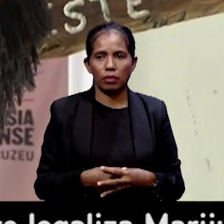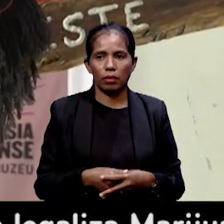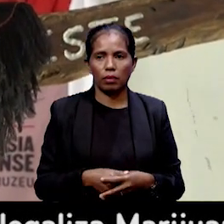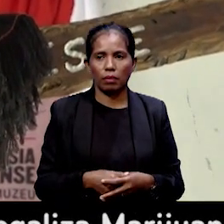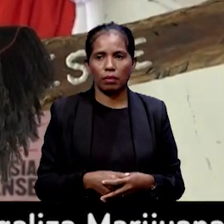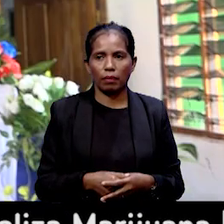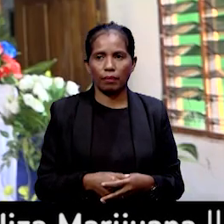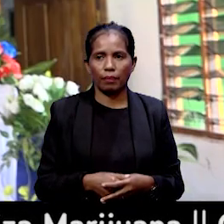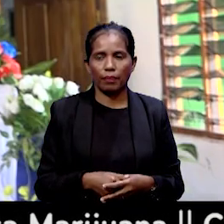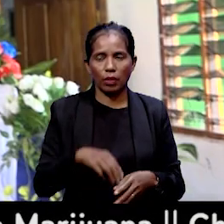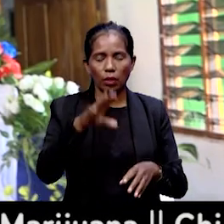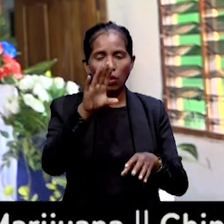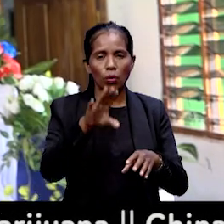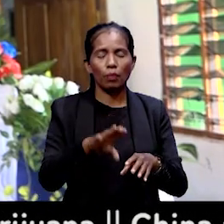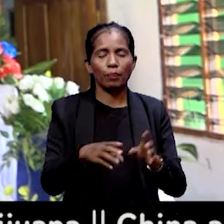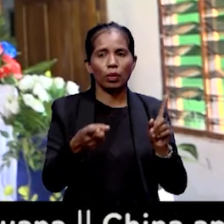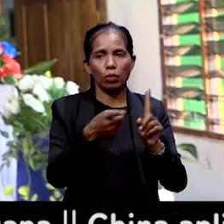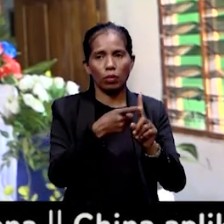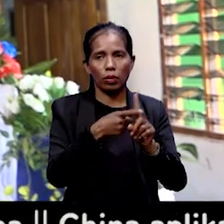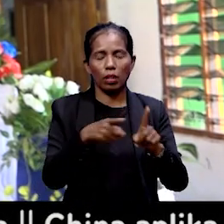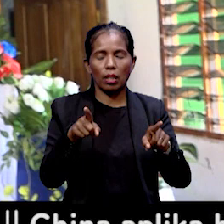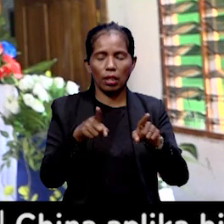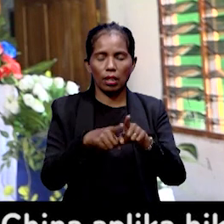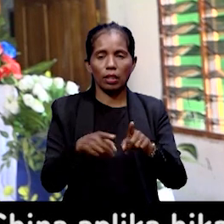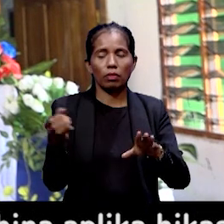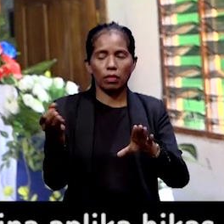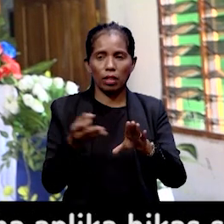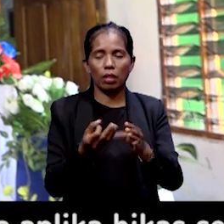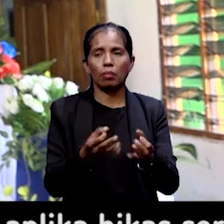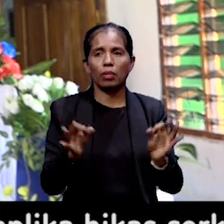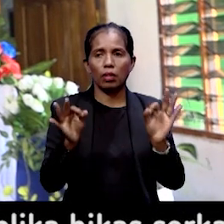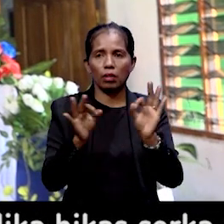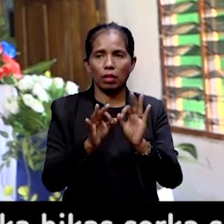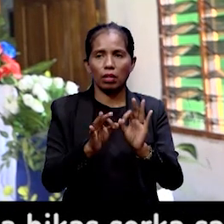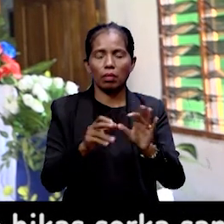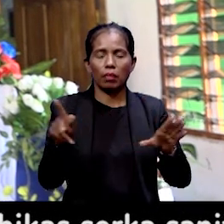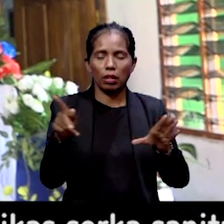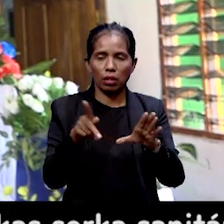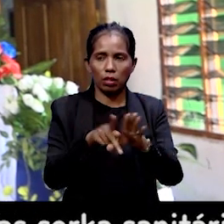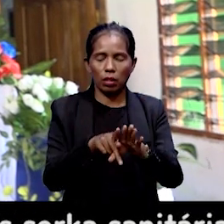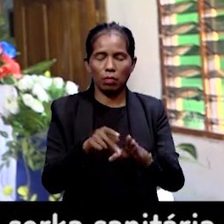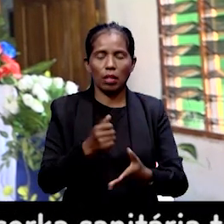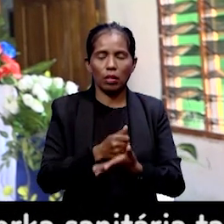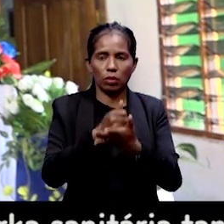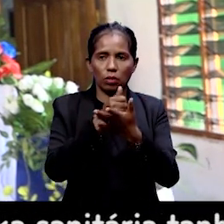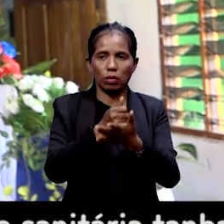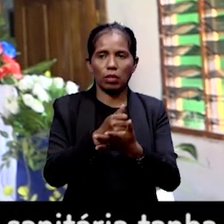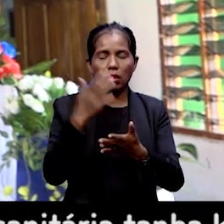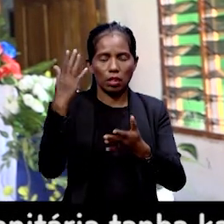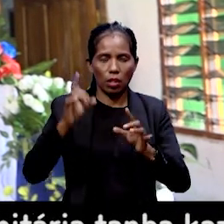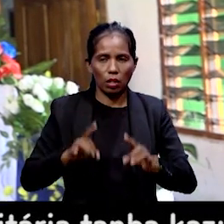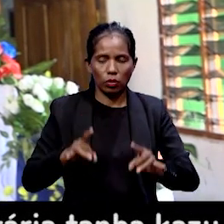ini ne parte ida hanya se objetus ke dokumen sih nebe principal marka partisipasaun asam de solidaridade iha